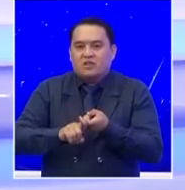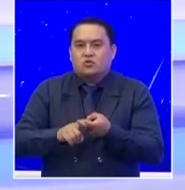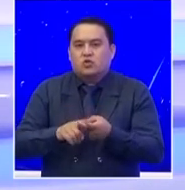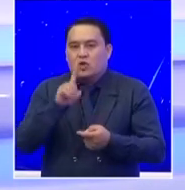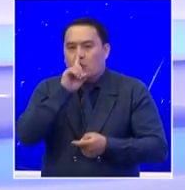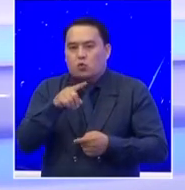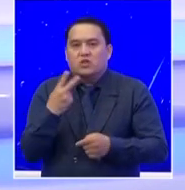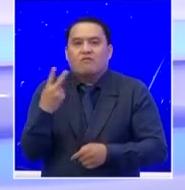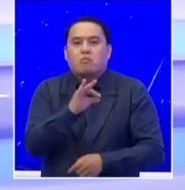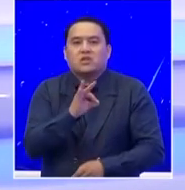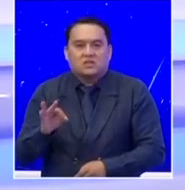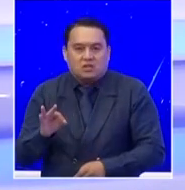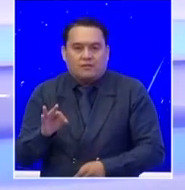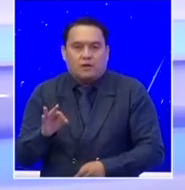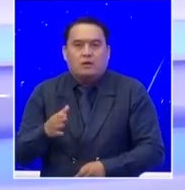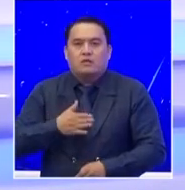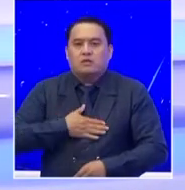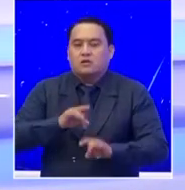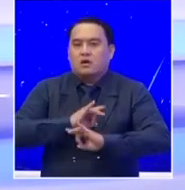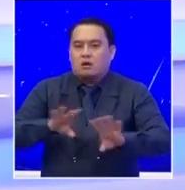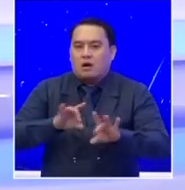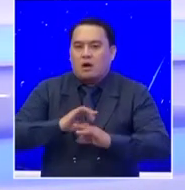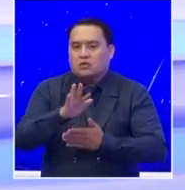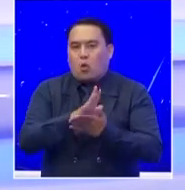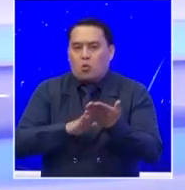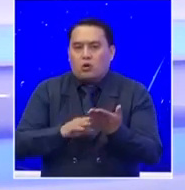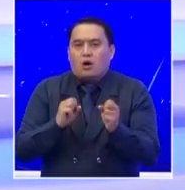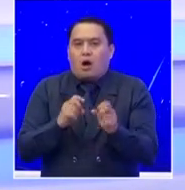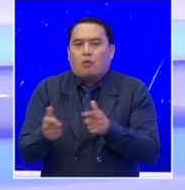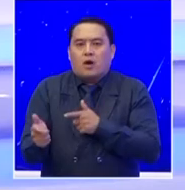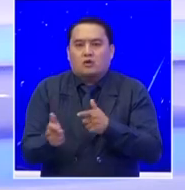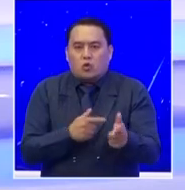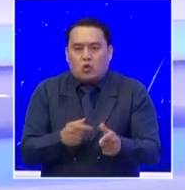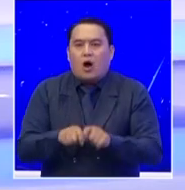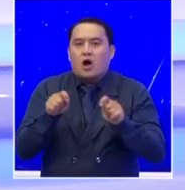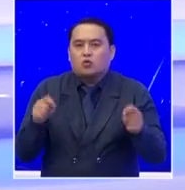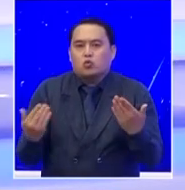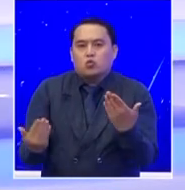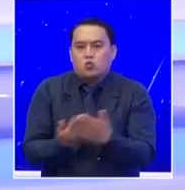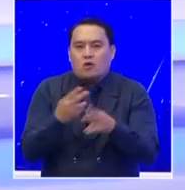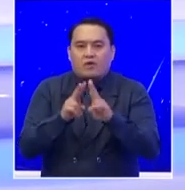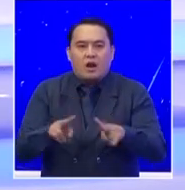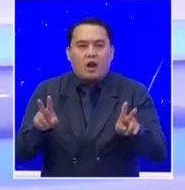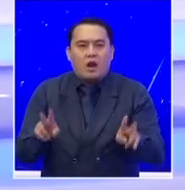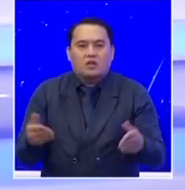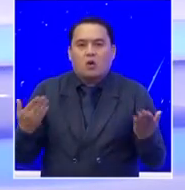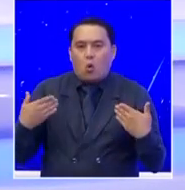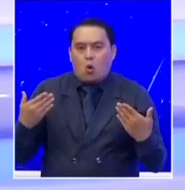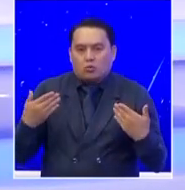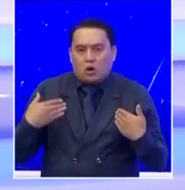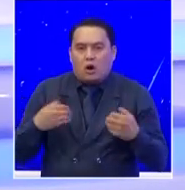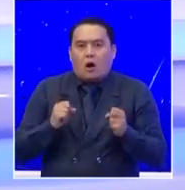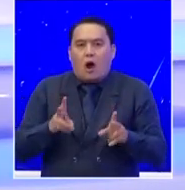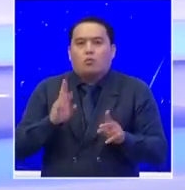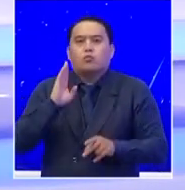не будет превышать 2%. Наша съемочная группа узнавала, как сегодня идет подготовка к открытию сезона летнего отдыха и